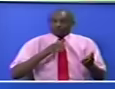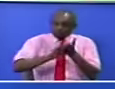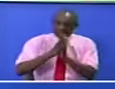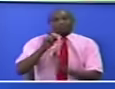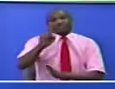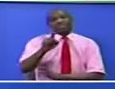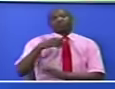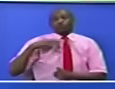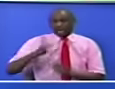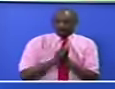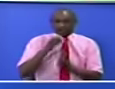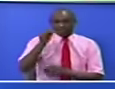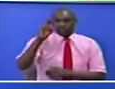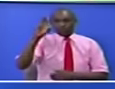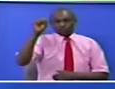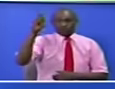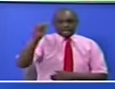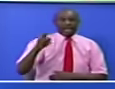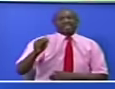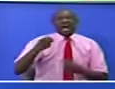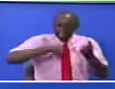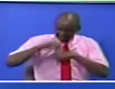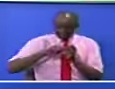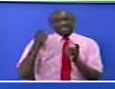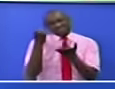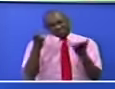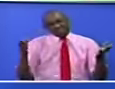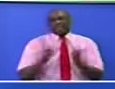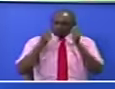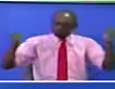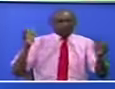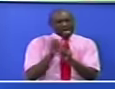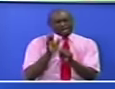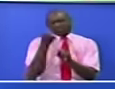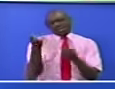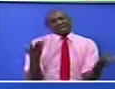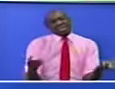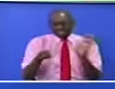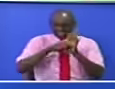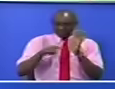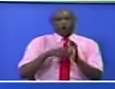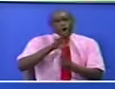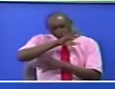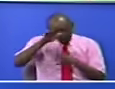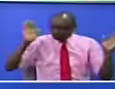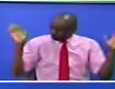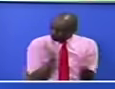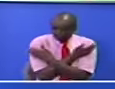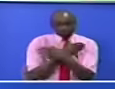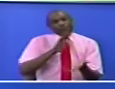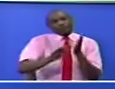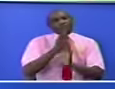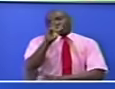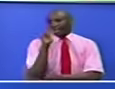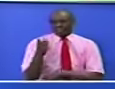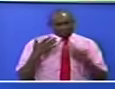Susan kwa haya yote alikuwa ametendeka, yenye mlikuwa mmeona kwa magazeti. Yote tumemaliza kwa nyumba na